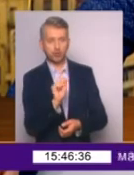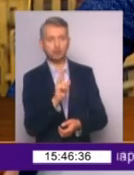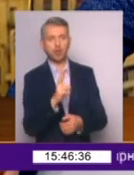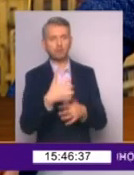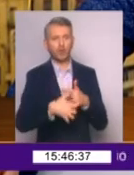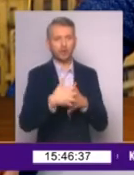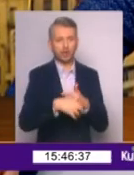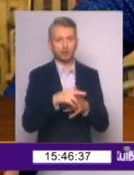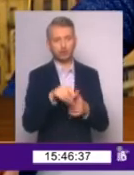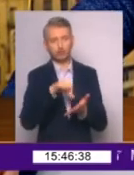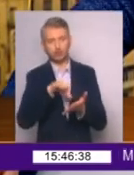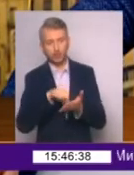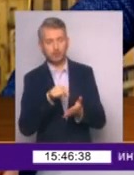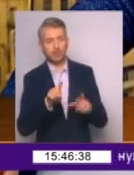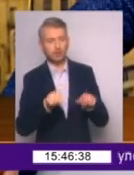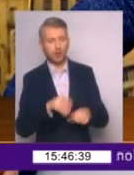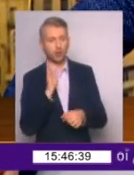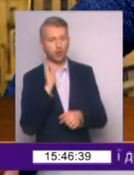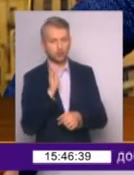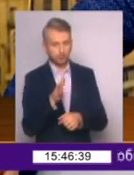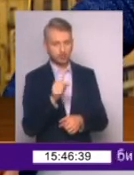і учасник цього процесу, він також буде